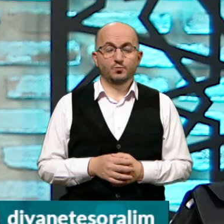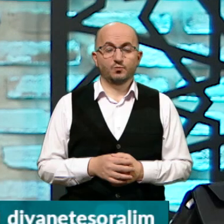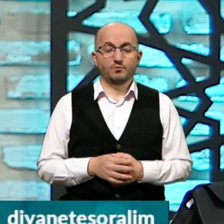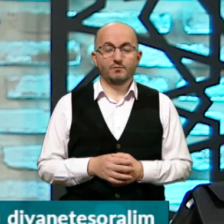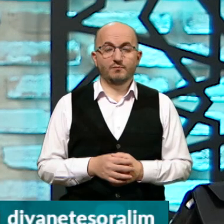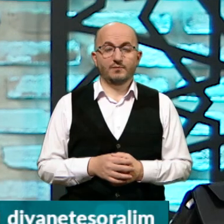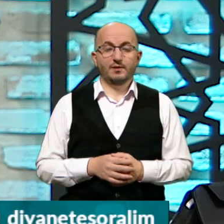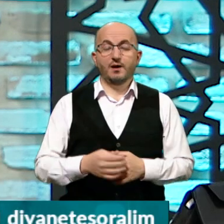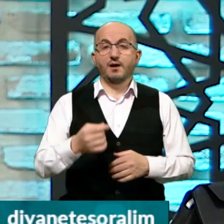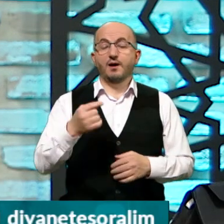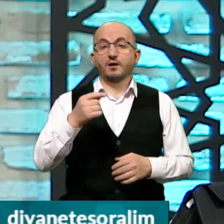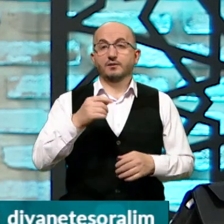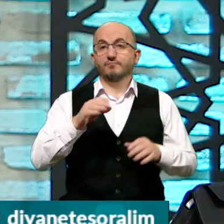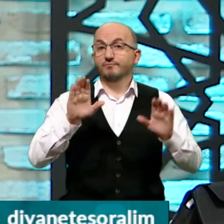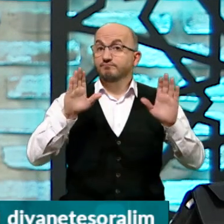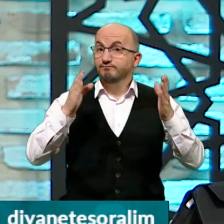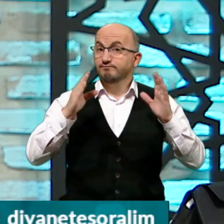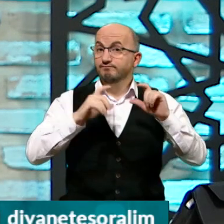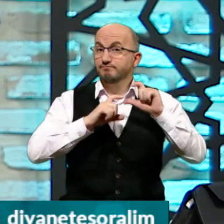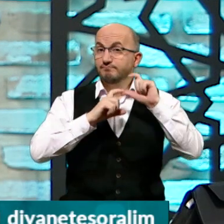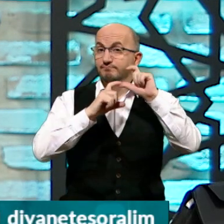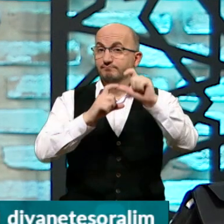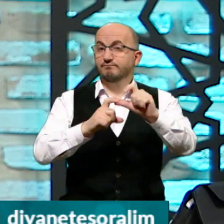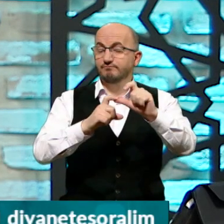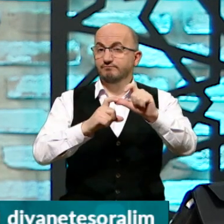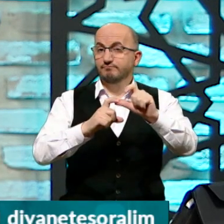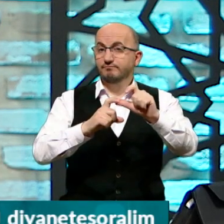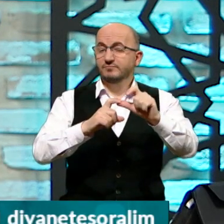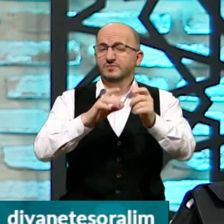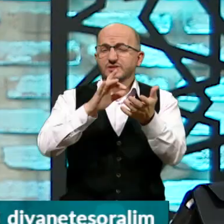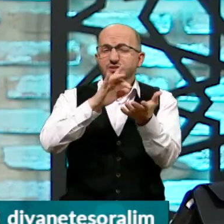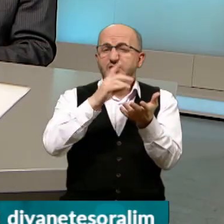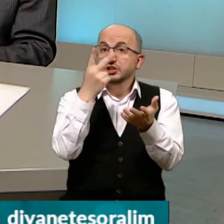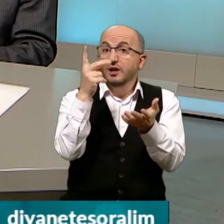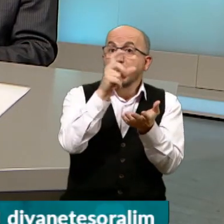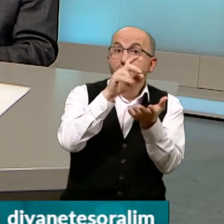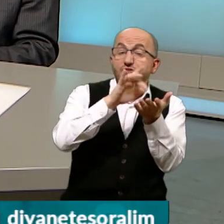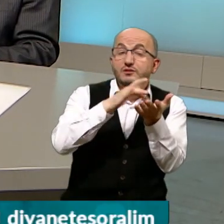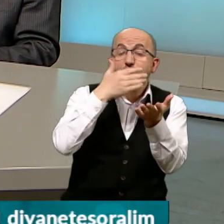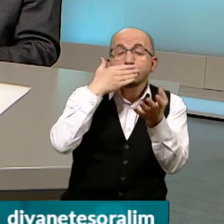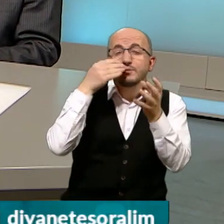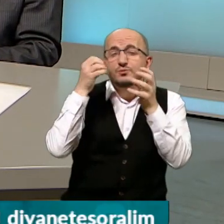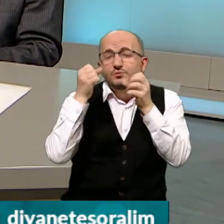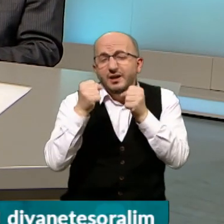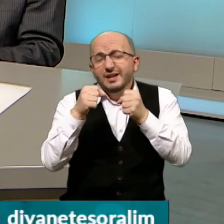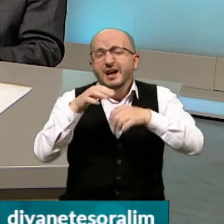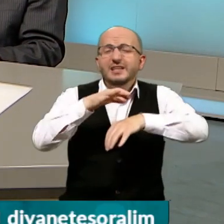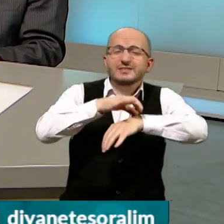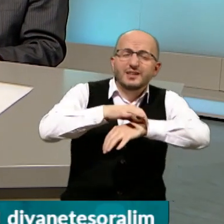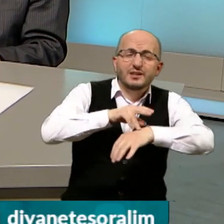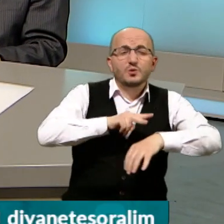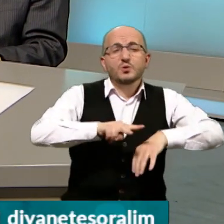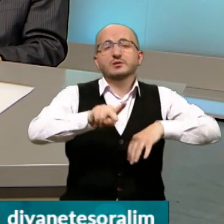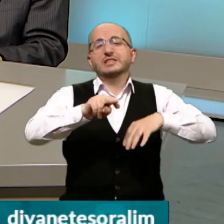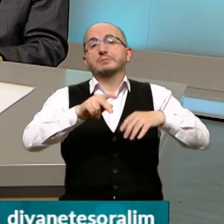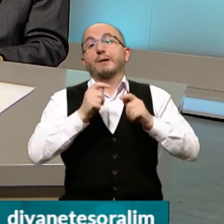bu Ümit Bey'in sosyal medya üzerinden bir sorusu var Kıymetli hocam Kefaret Orucu tutarken hastalık gibi veya yolculuk gibi